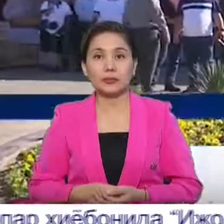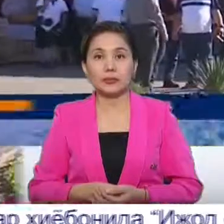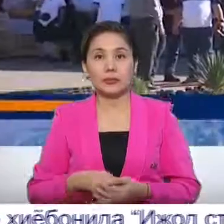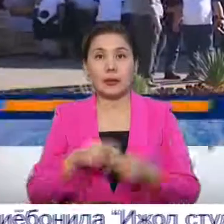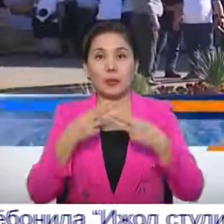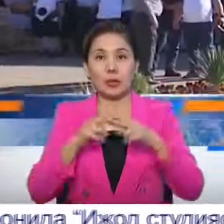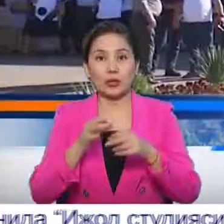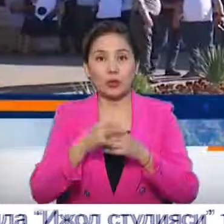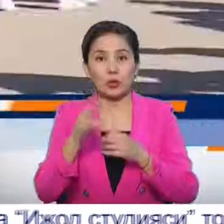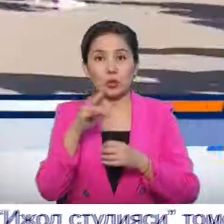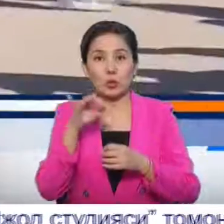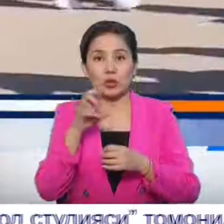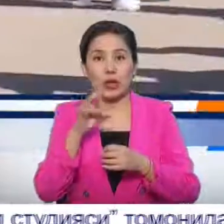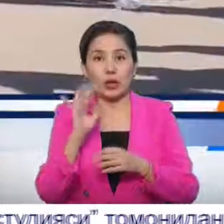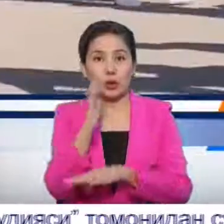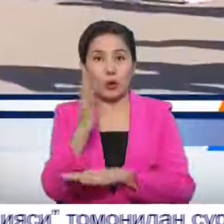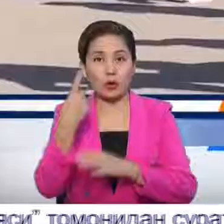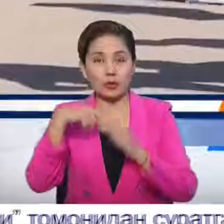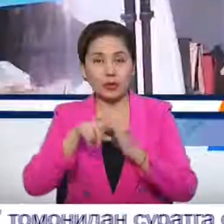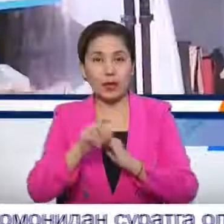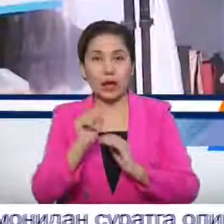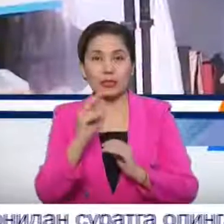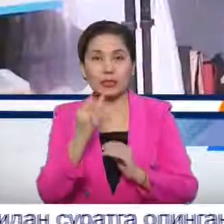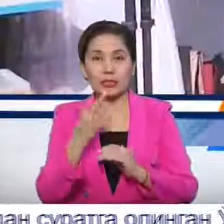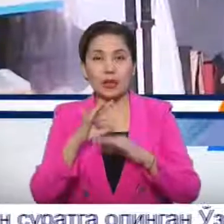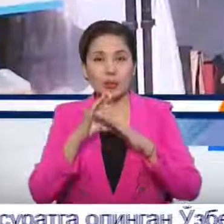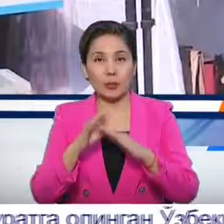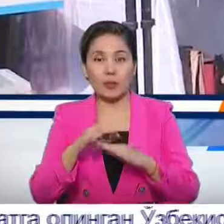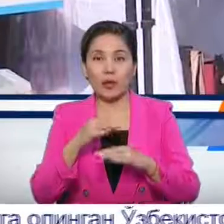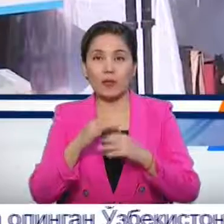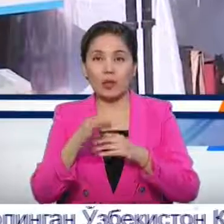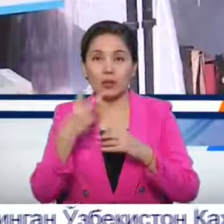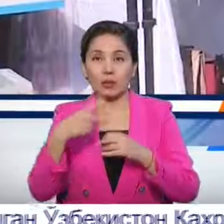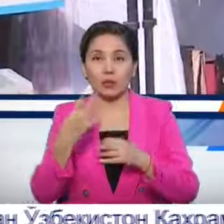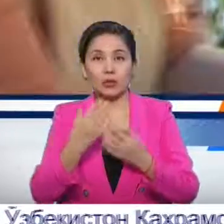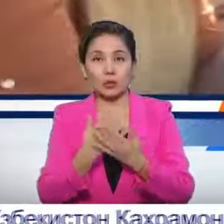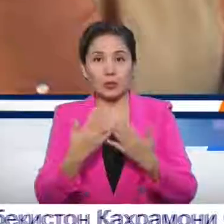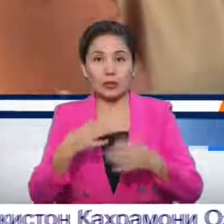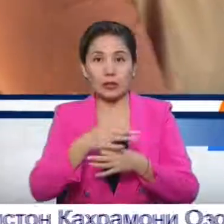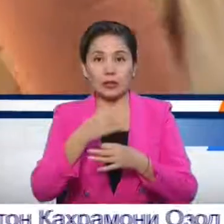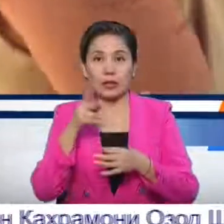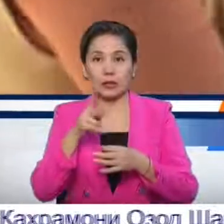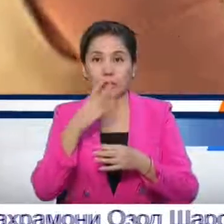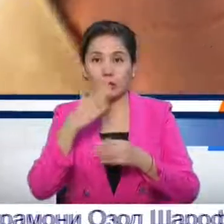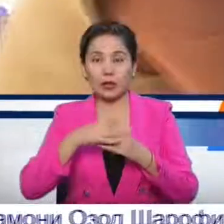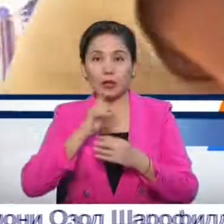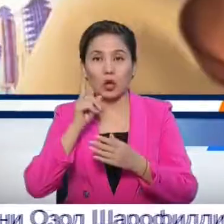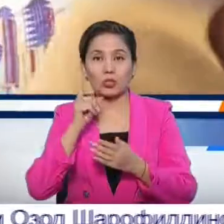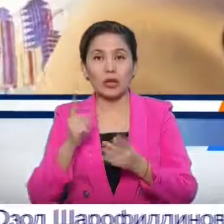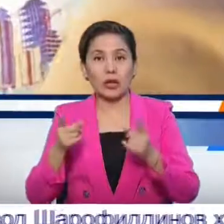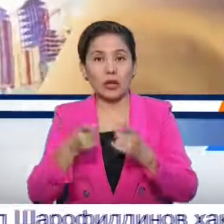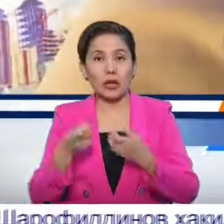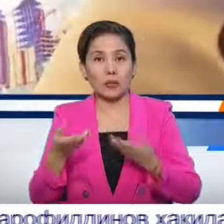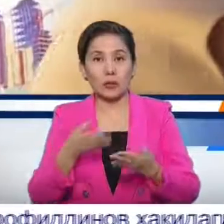Parkent tumanining Do'stlik bog'i mezbonlik qilgan ushbu aksiyaga viloyatning 22 tumanlaridan jami 2000 nafardan ziyod yoshlar qamrab